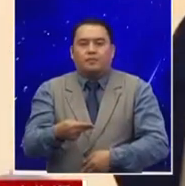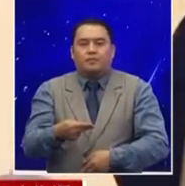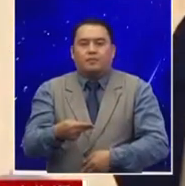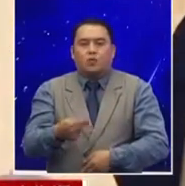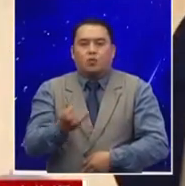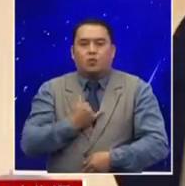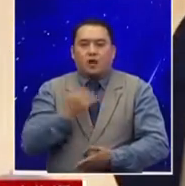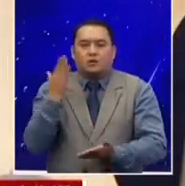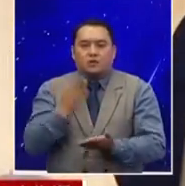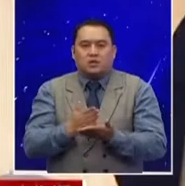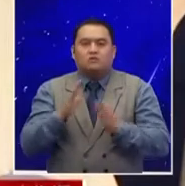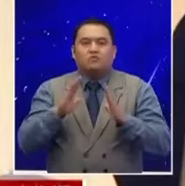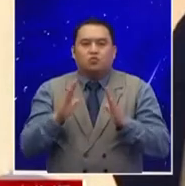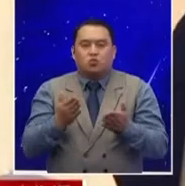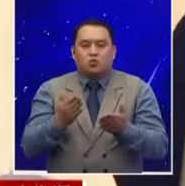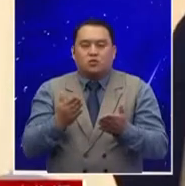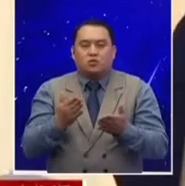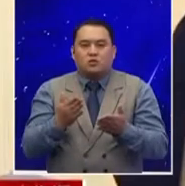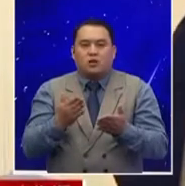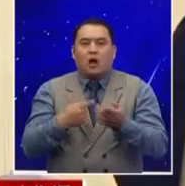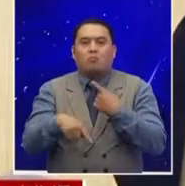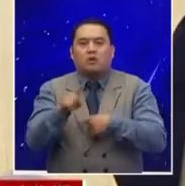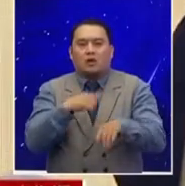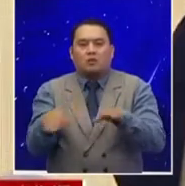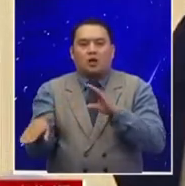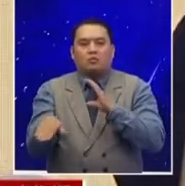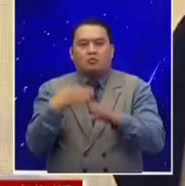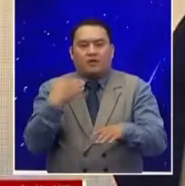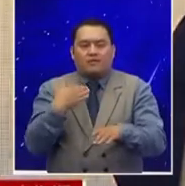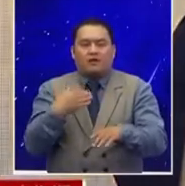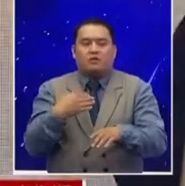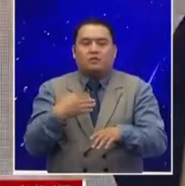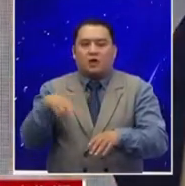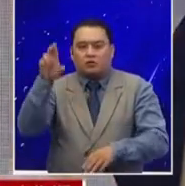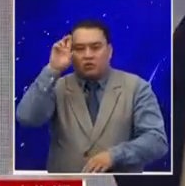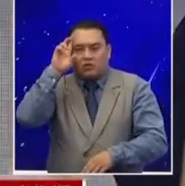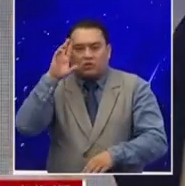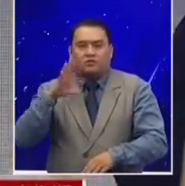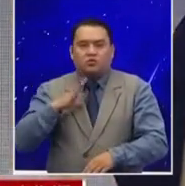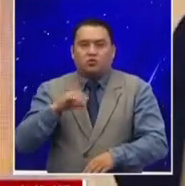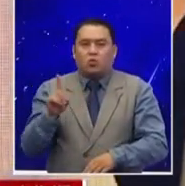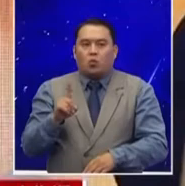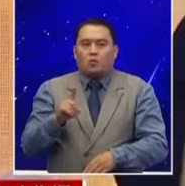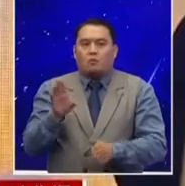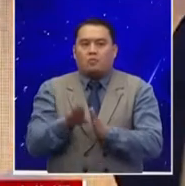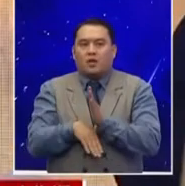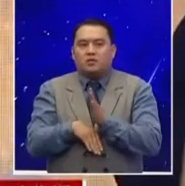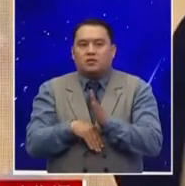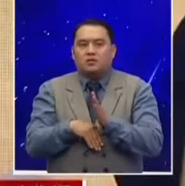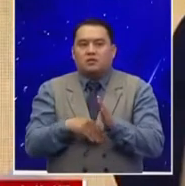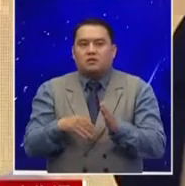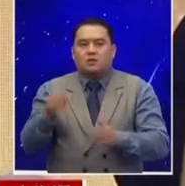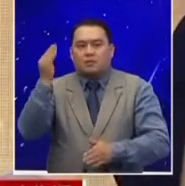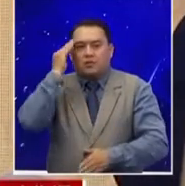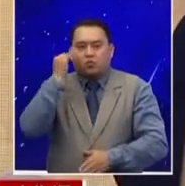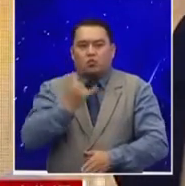У нас уже есть случаи депортации иностранных граждан, которые прилетали из-за рубежа. И я думаю, в этом